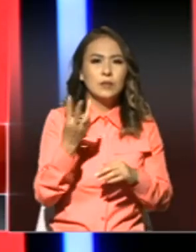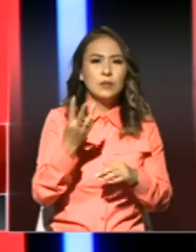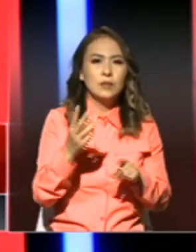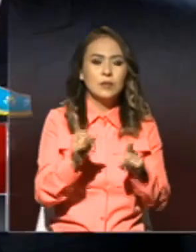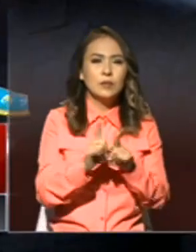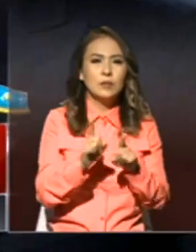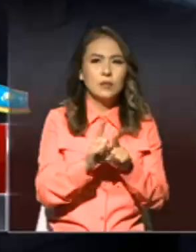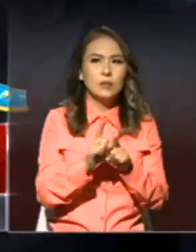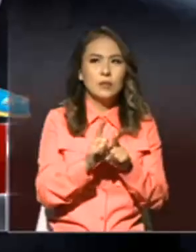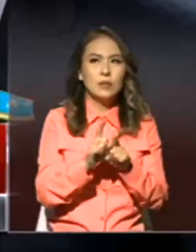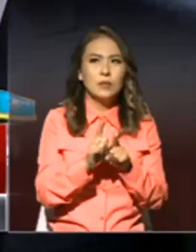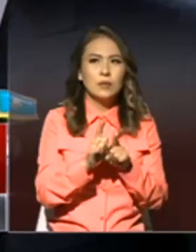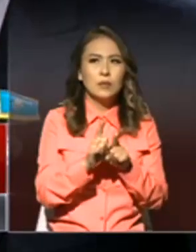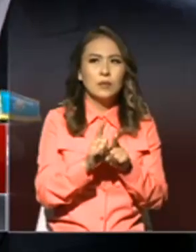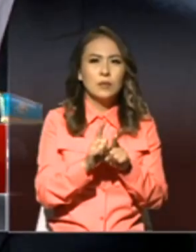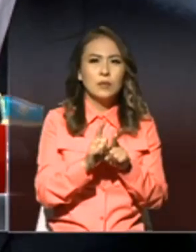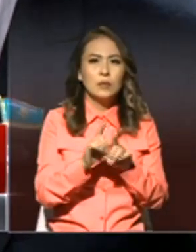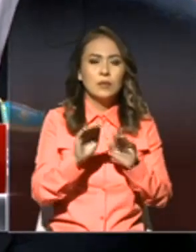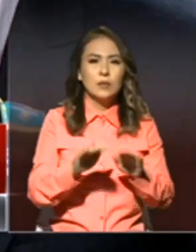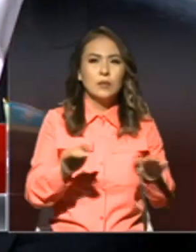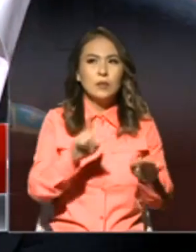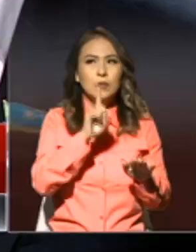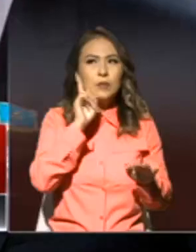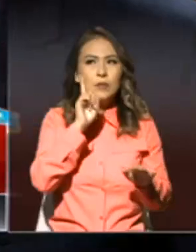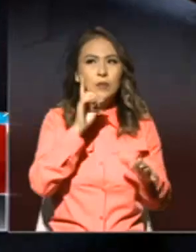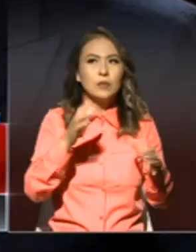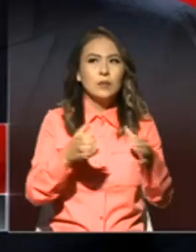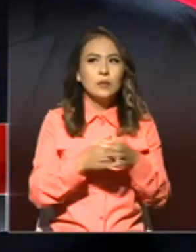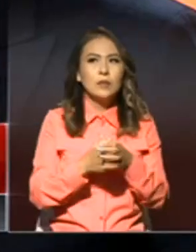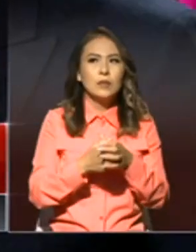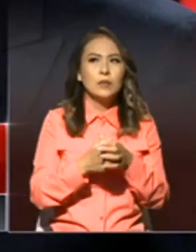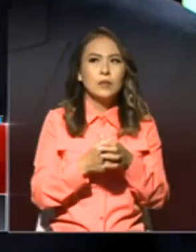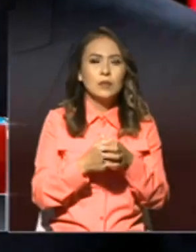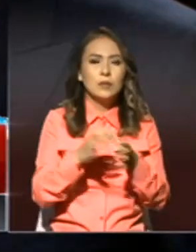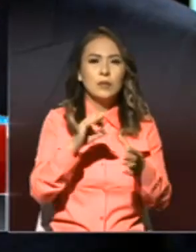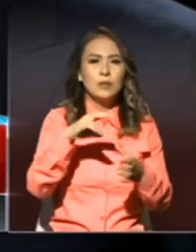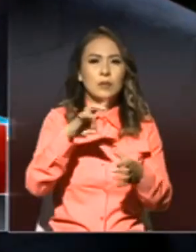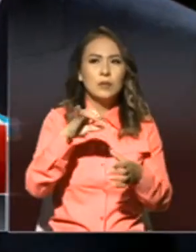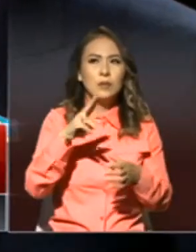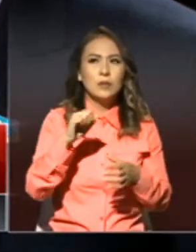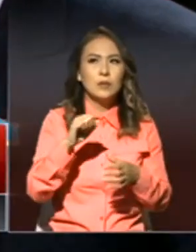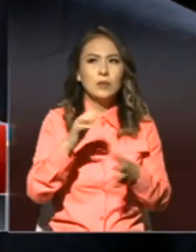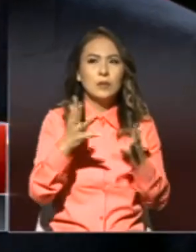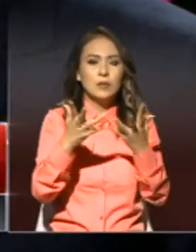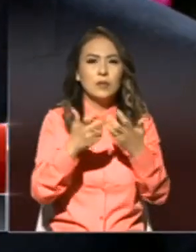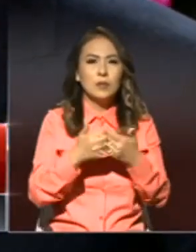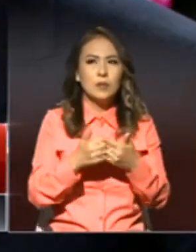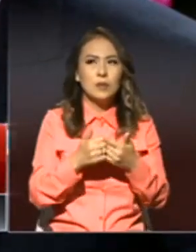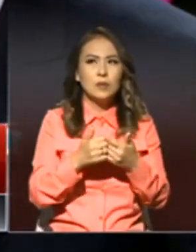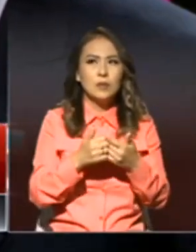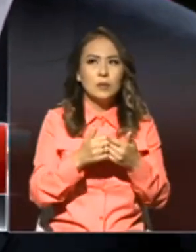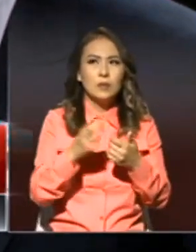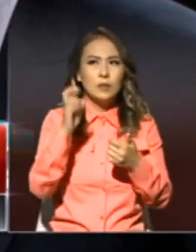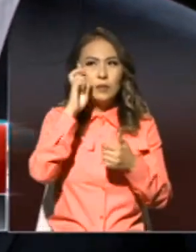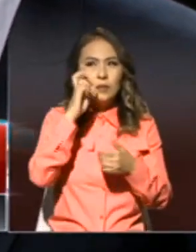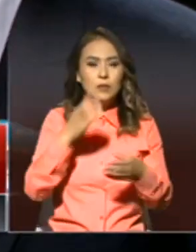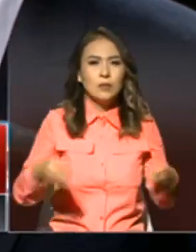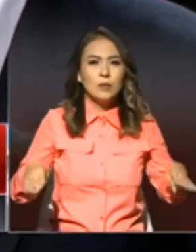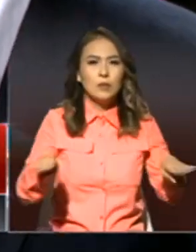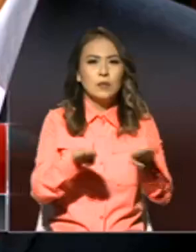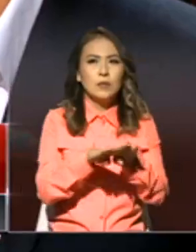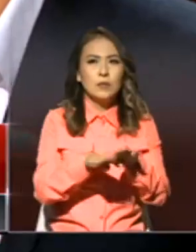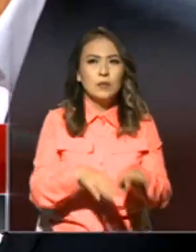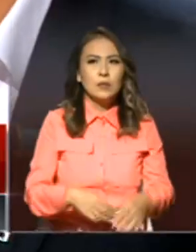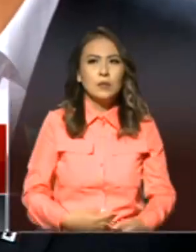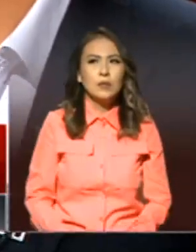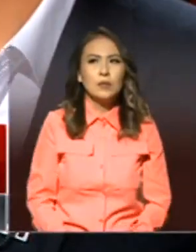көп балалы отбасына жатады ғой енді жастар болып, ше? Одан кейін жаңағы ипотекасын автоматты түрде үкімет жауап берсе, қалай қарайсыз? Қараңыз,